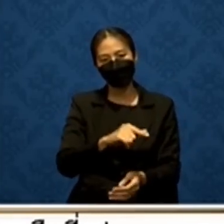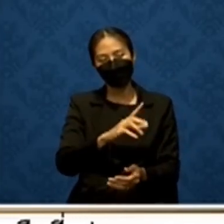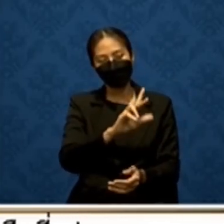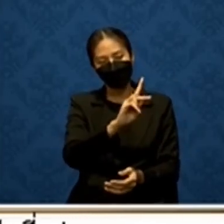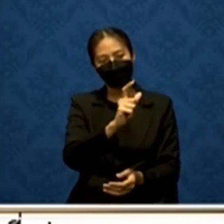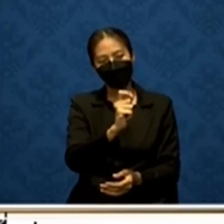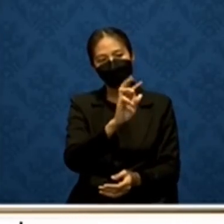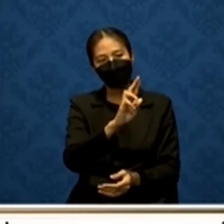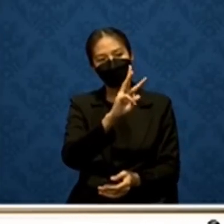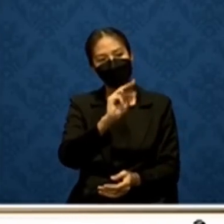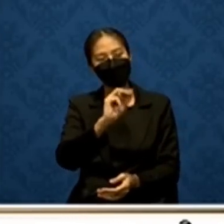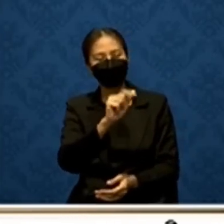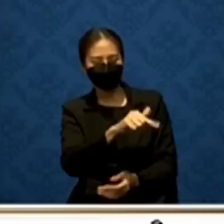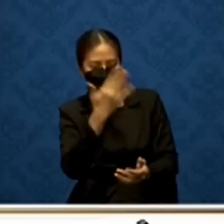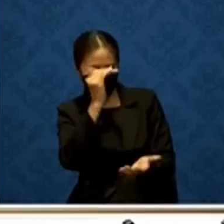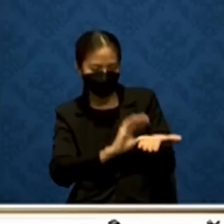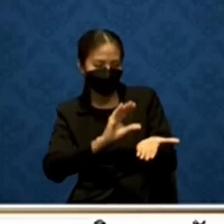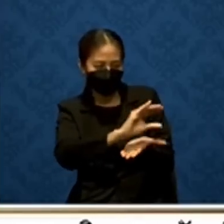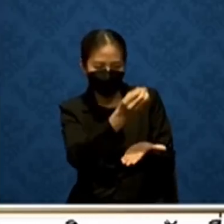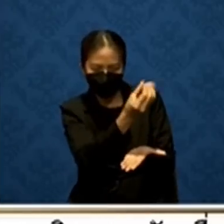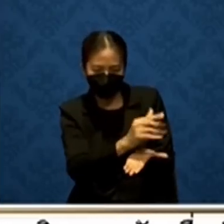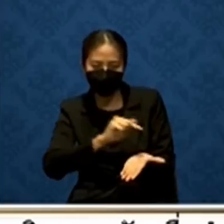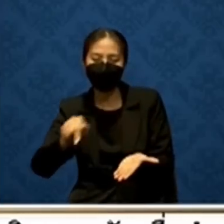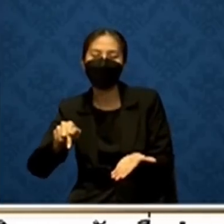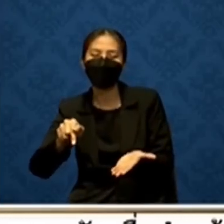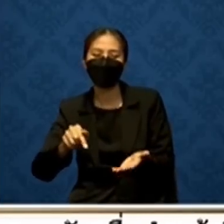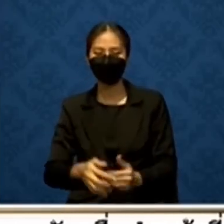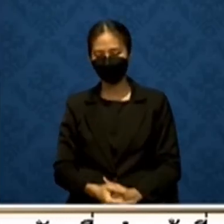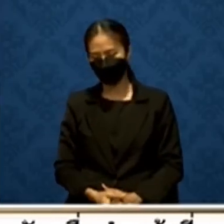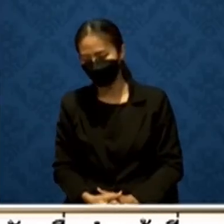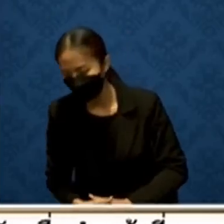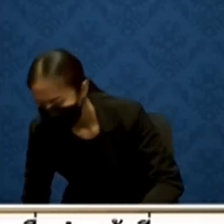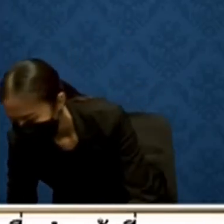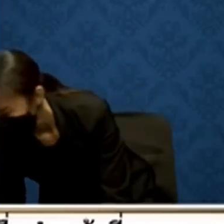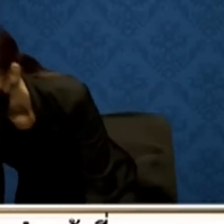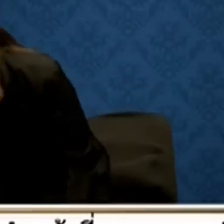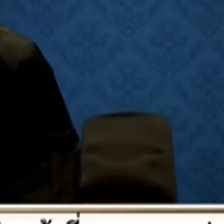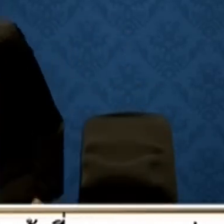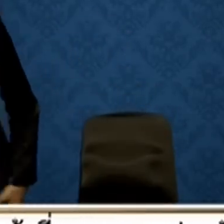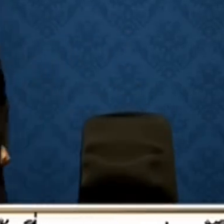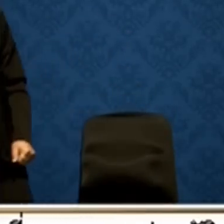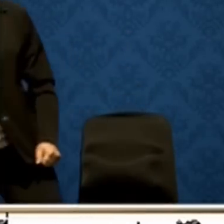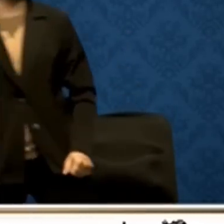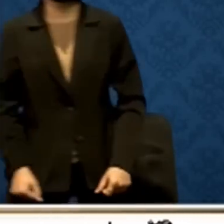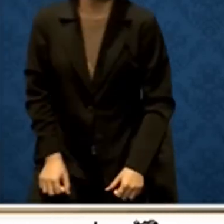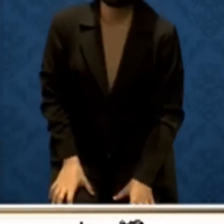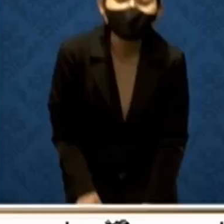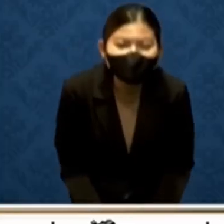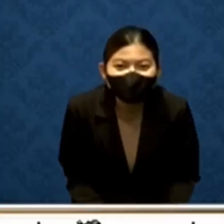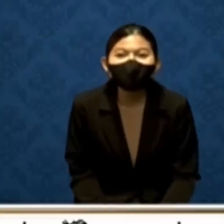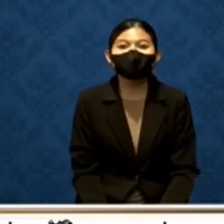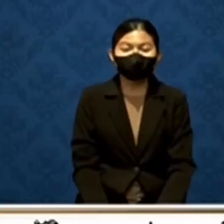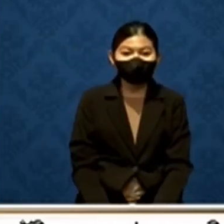ของหนวยงานอนในกระส่วงดจิตัลเสียอกสุดท้ายครับ 1 นาทีสุดท้ายคือการทำ